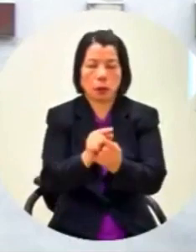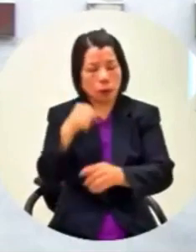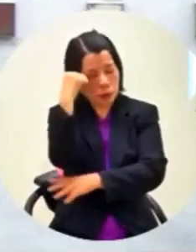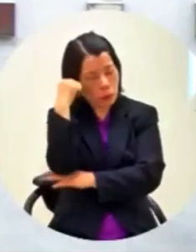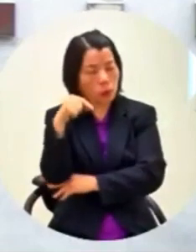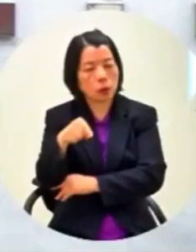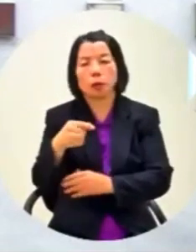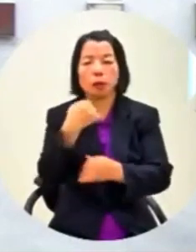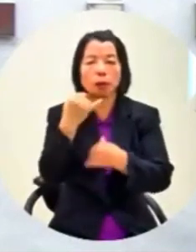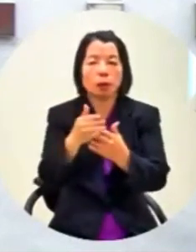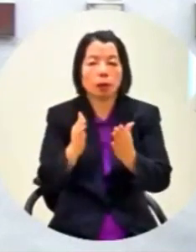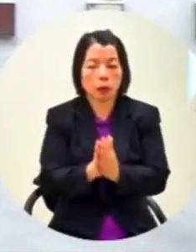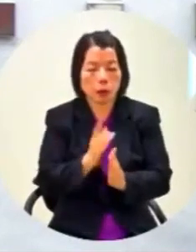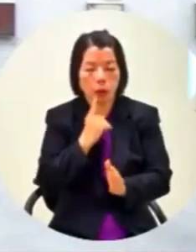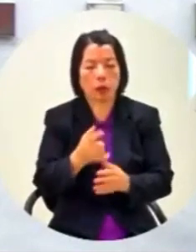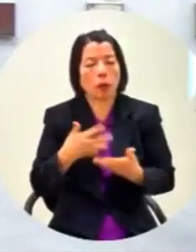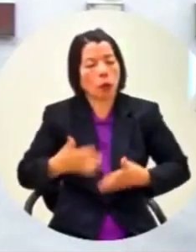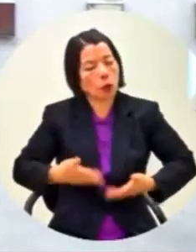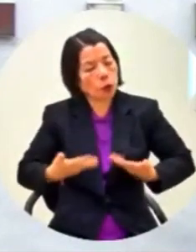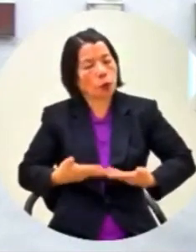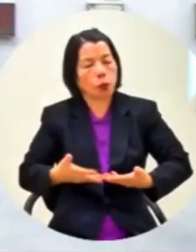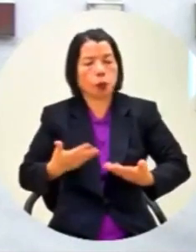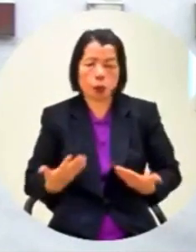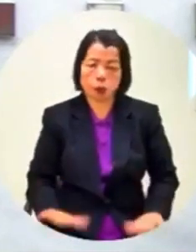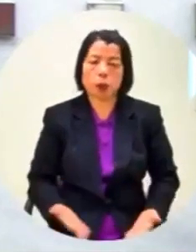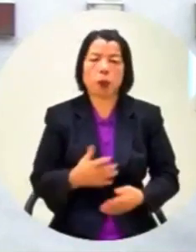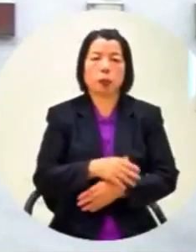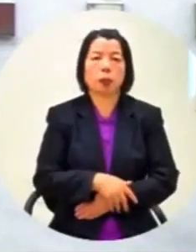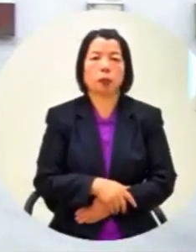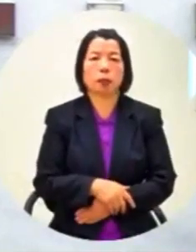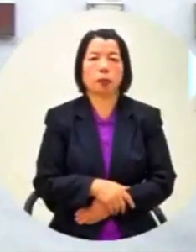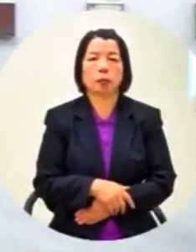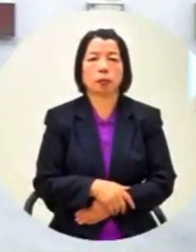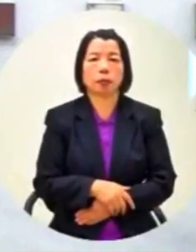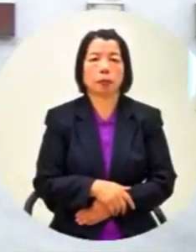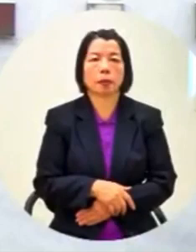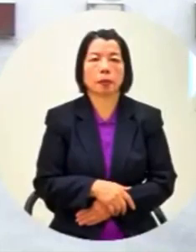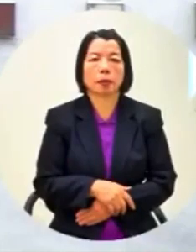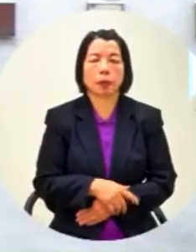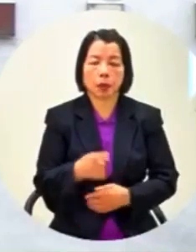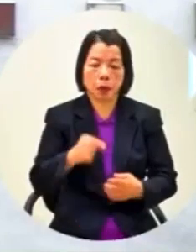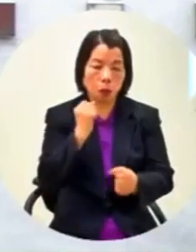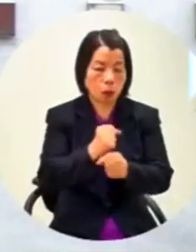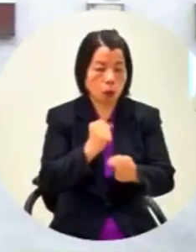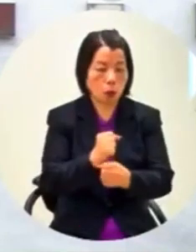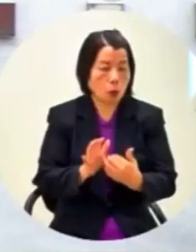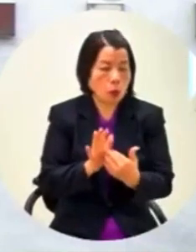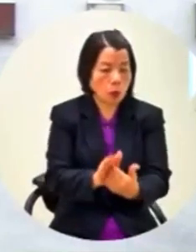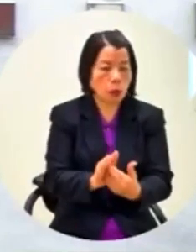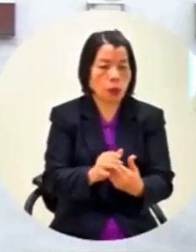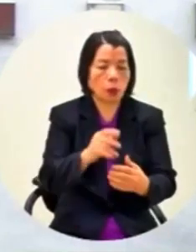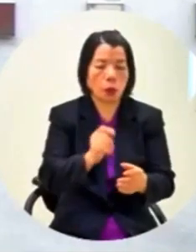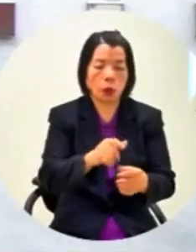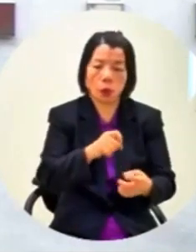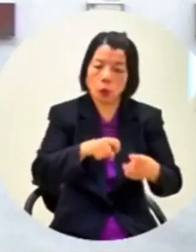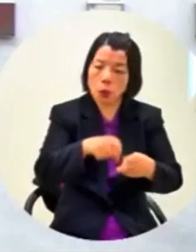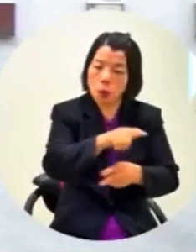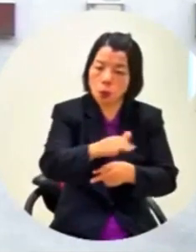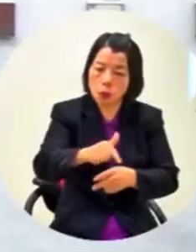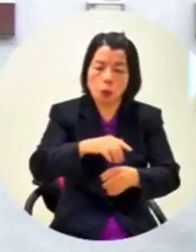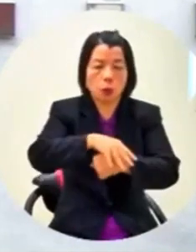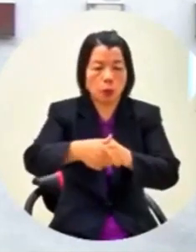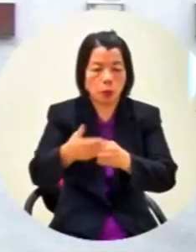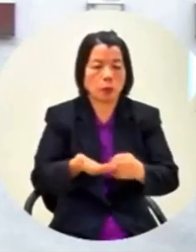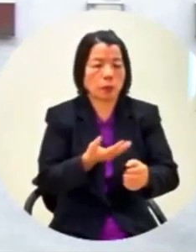缓冲区、缓冲休息区，并且制作防疫的工具包，配发给基层的李干